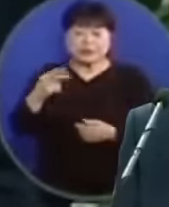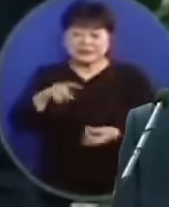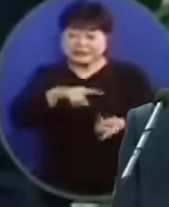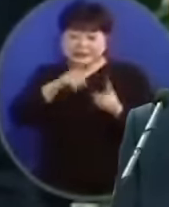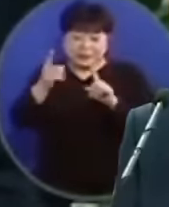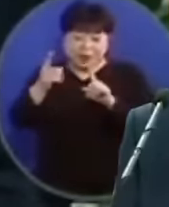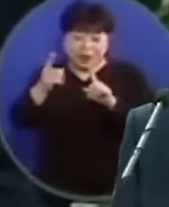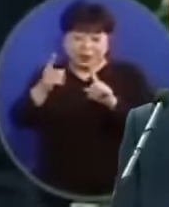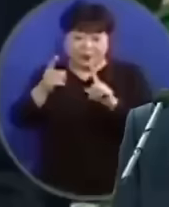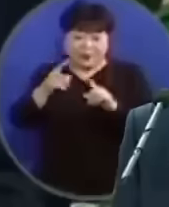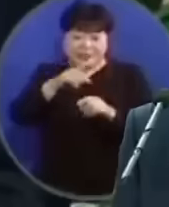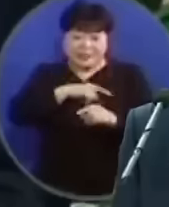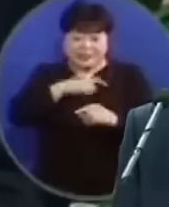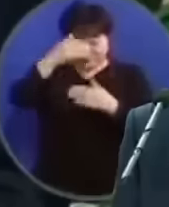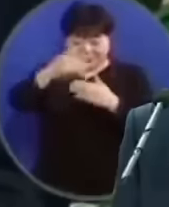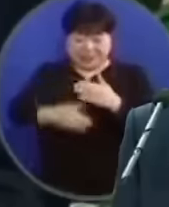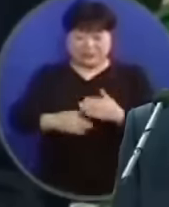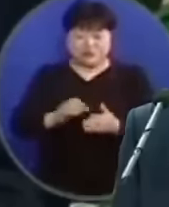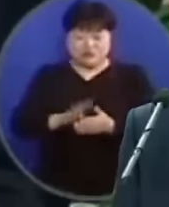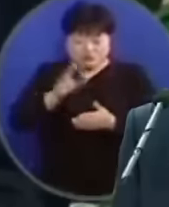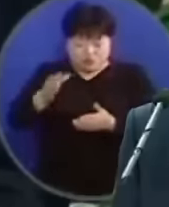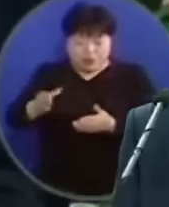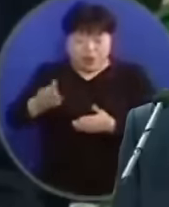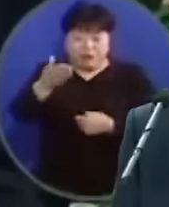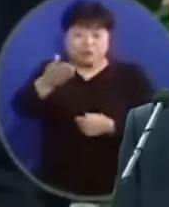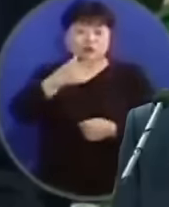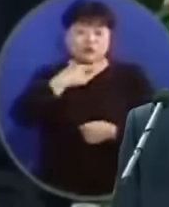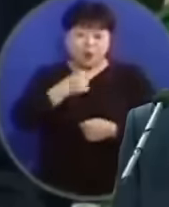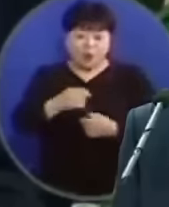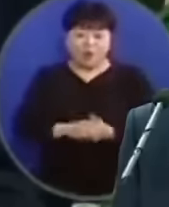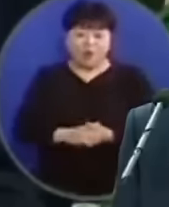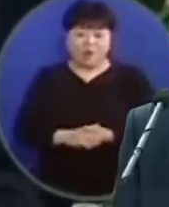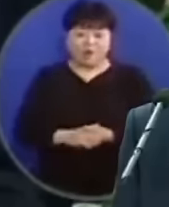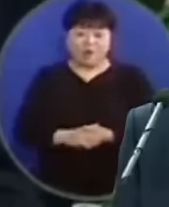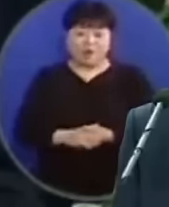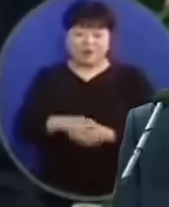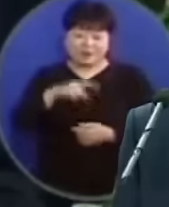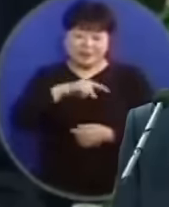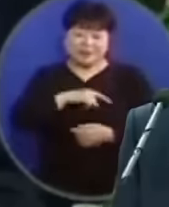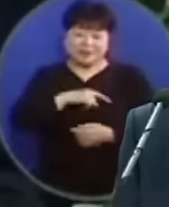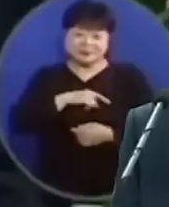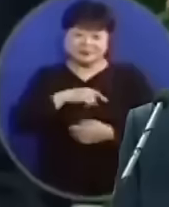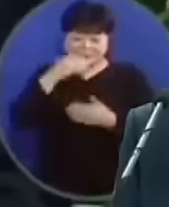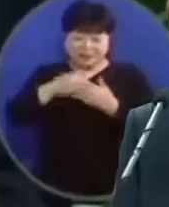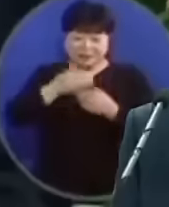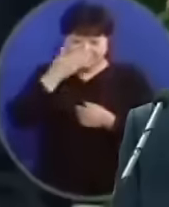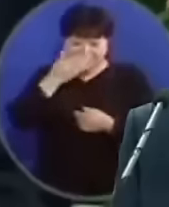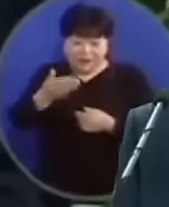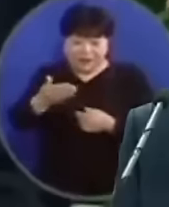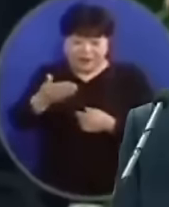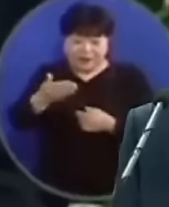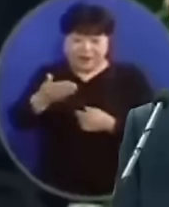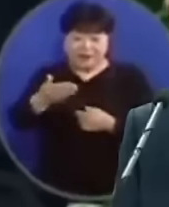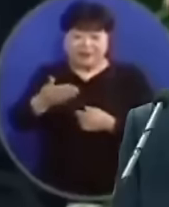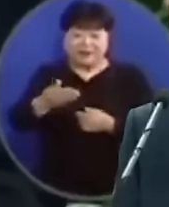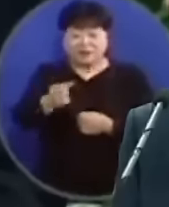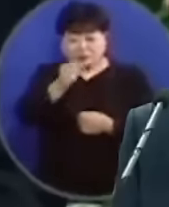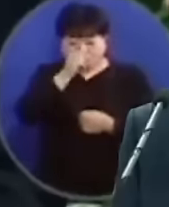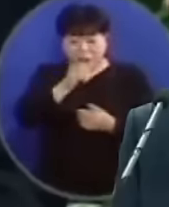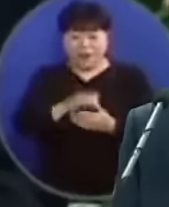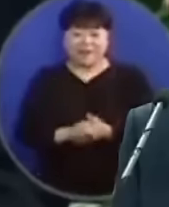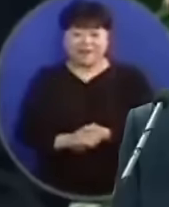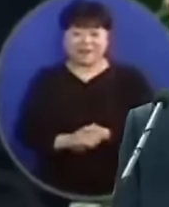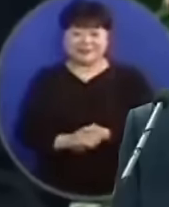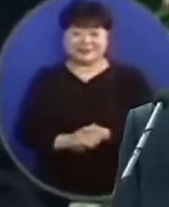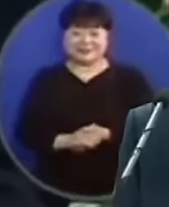한번 남겨보고 가겠다는데 글쎄요, 다 이름을 남길 수 있을지 모르겠지만 남기고 살 수 있으면 좋지요.